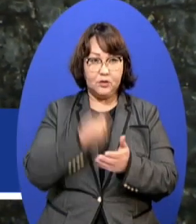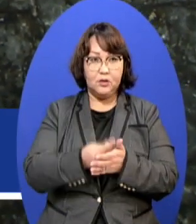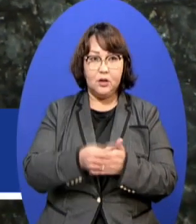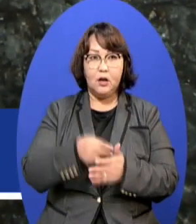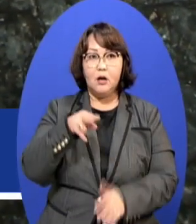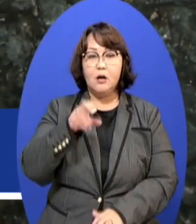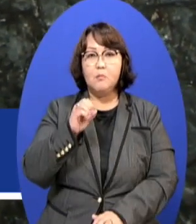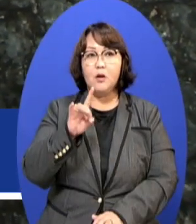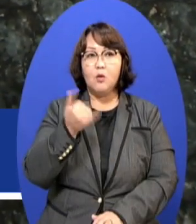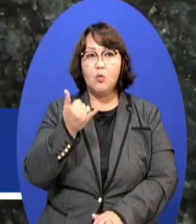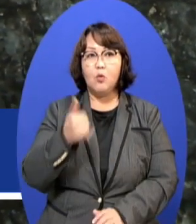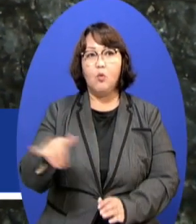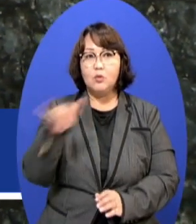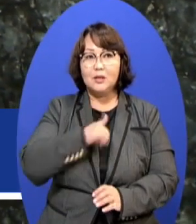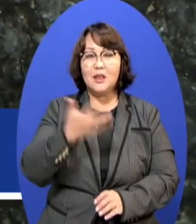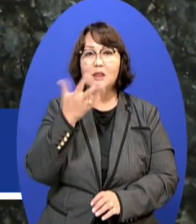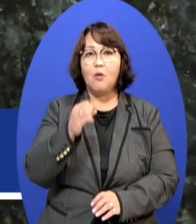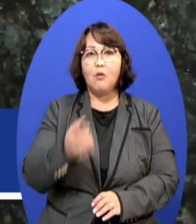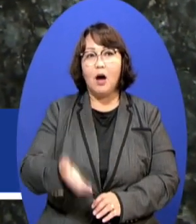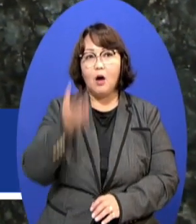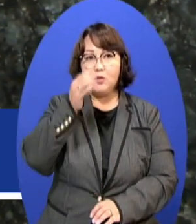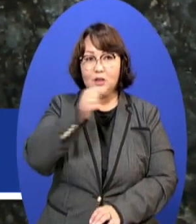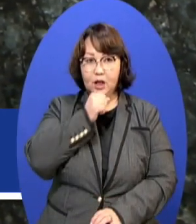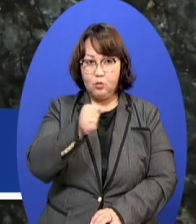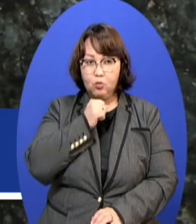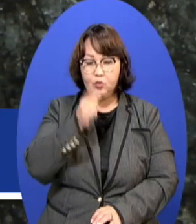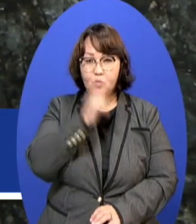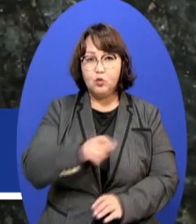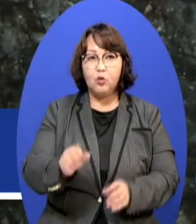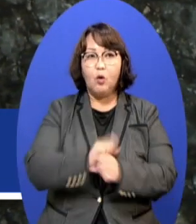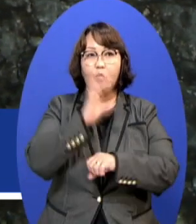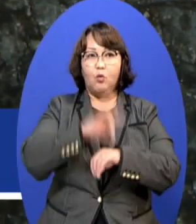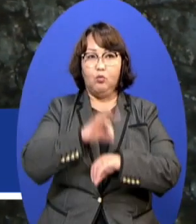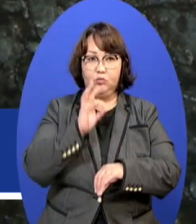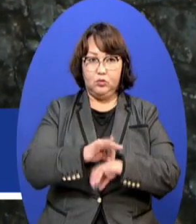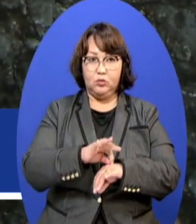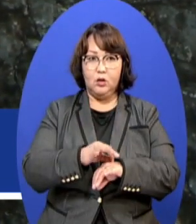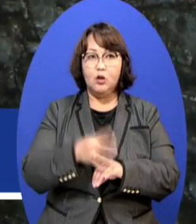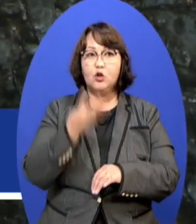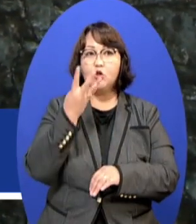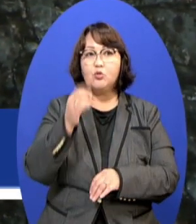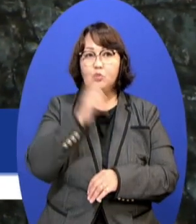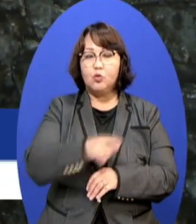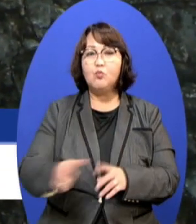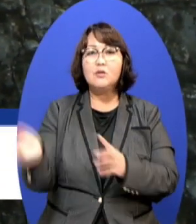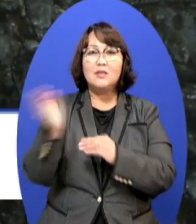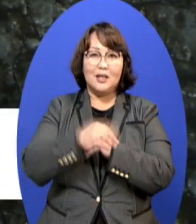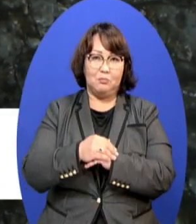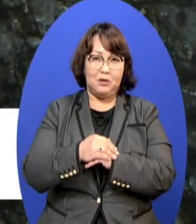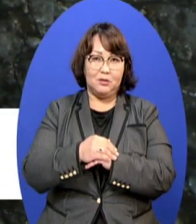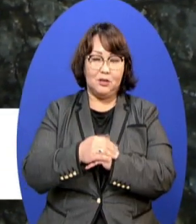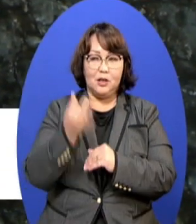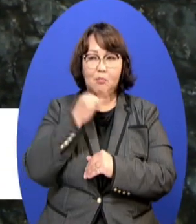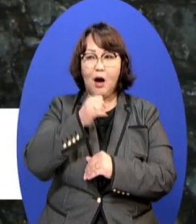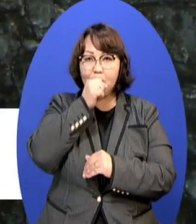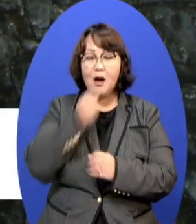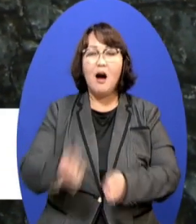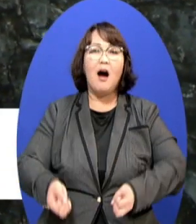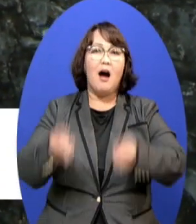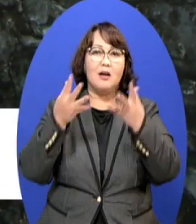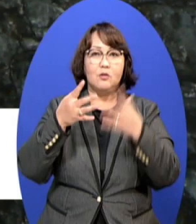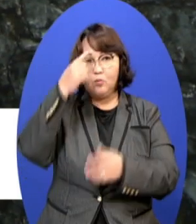бол 50 гаруй сэтгүүлч коронавирусын халдвар аваад за 40 гаруй нь бол бас амьнасаа алдсан юм харамсалтай юм гарсан байгаа учраас манай